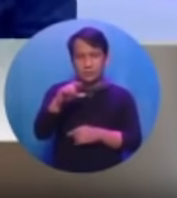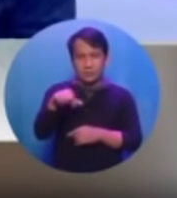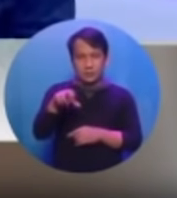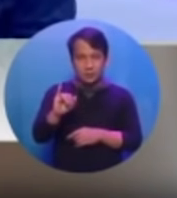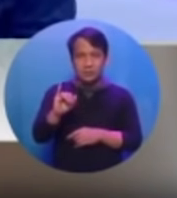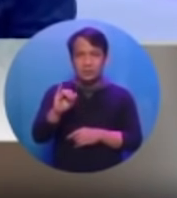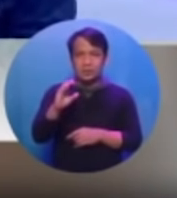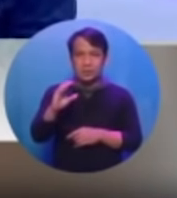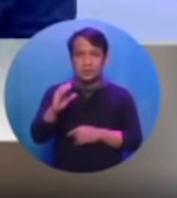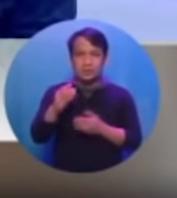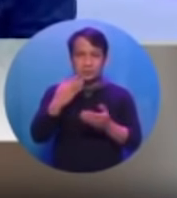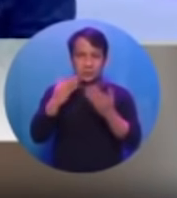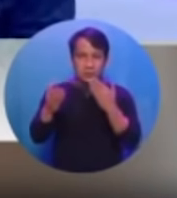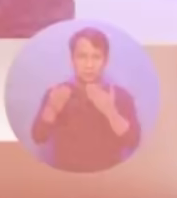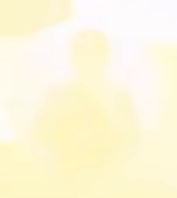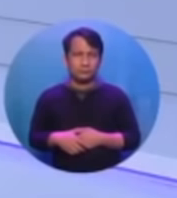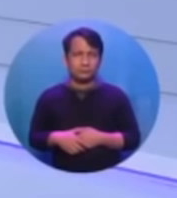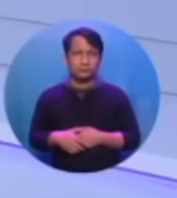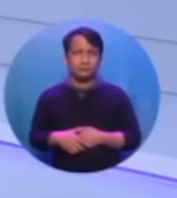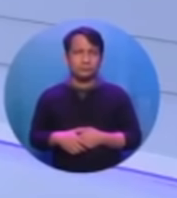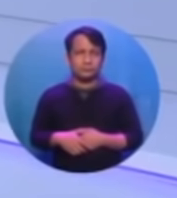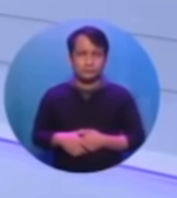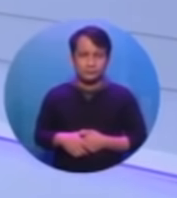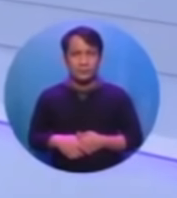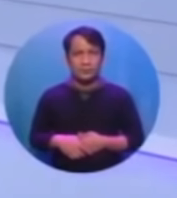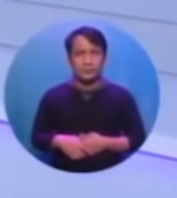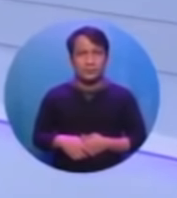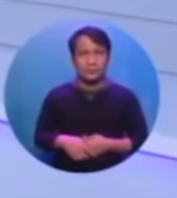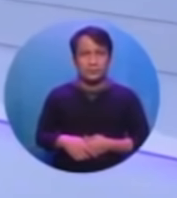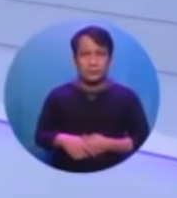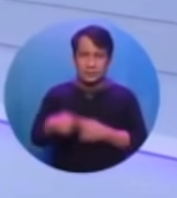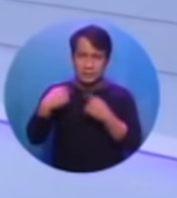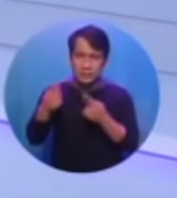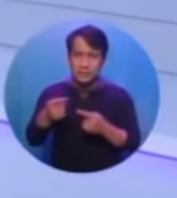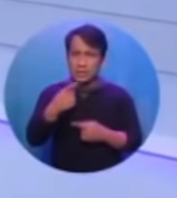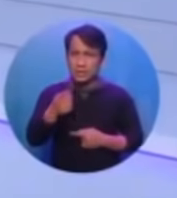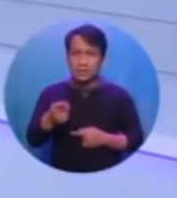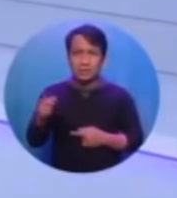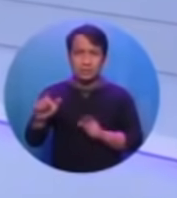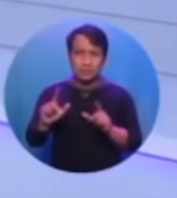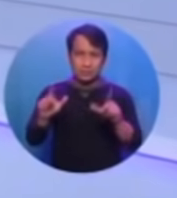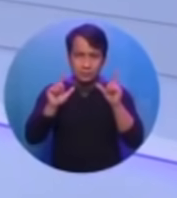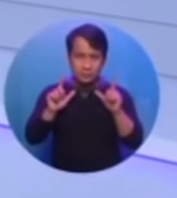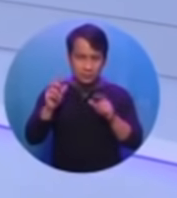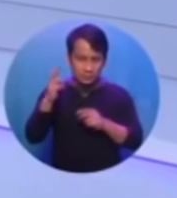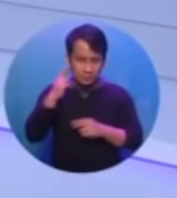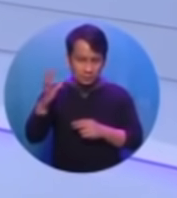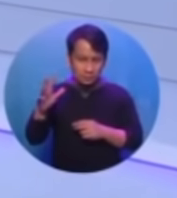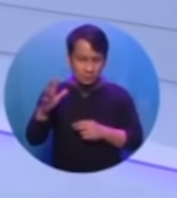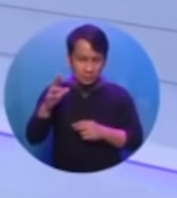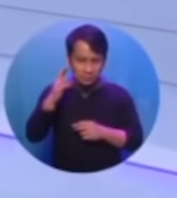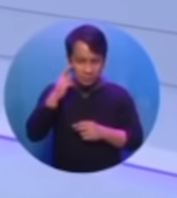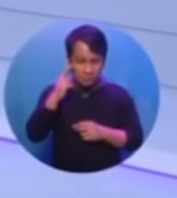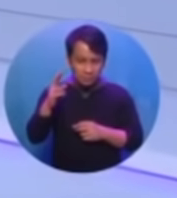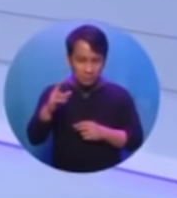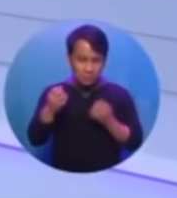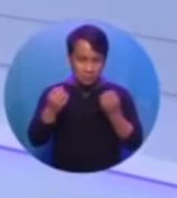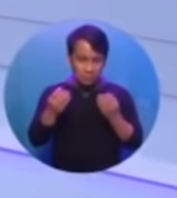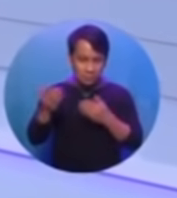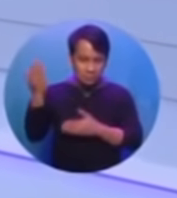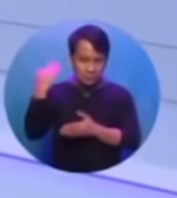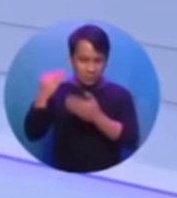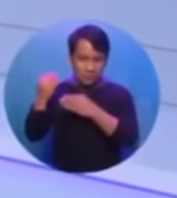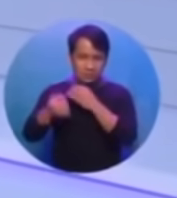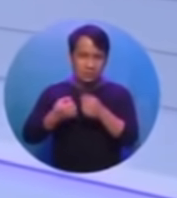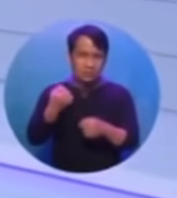po, Colonel. Yes, sir. Idol, good morning po. Ito po yung sinasabi ko po palagi sa Wanted sa Radyo, time immemorial, many, many years